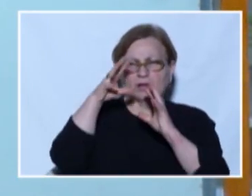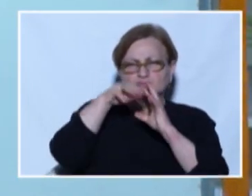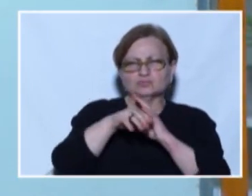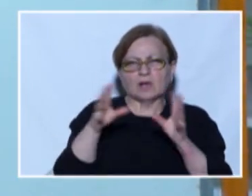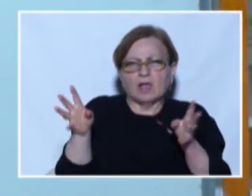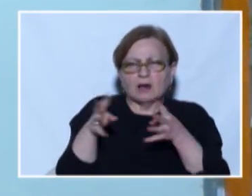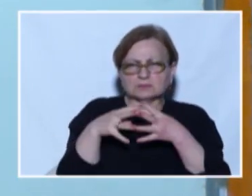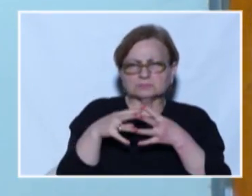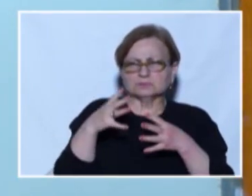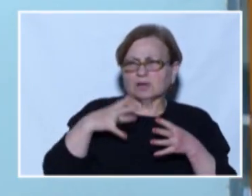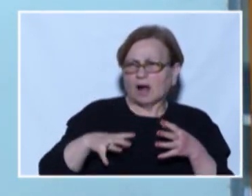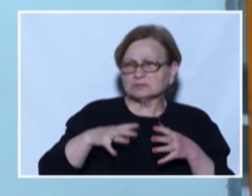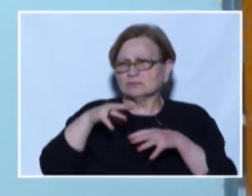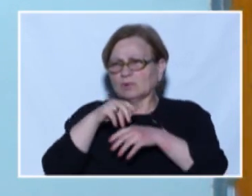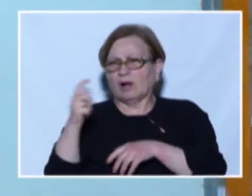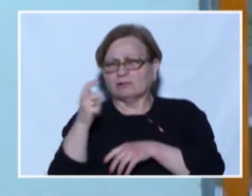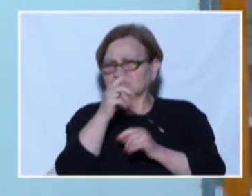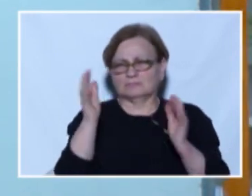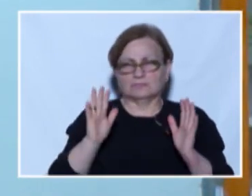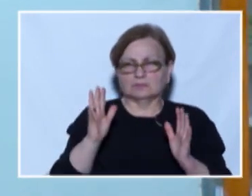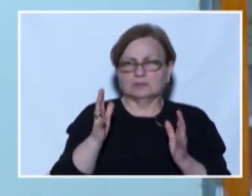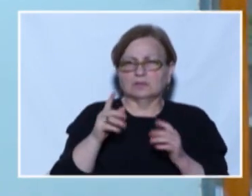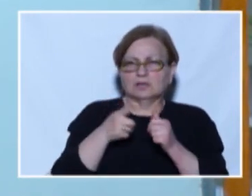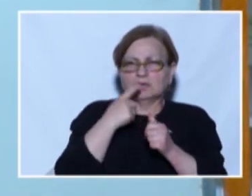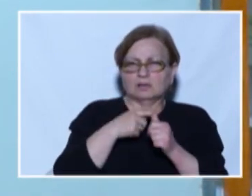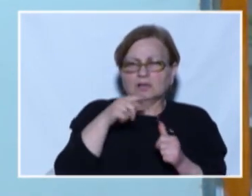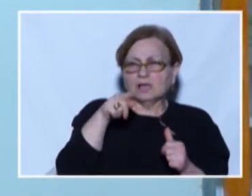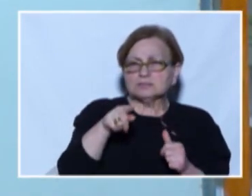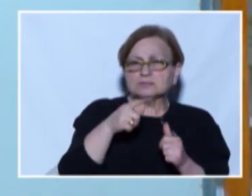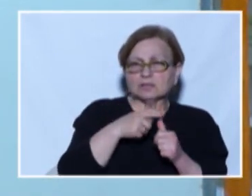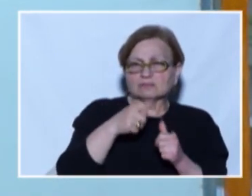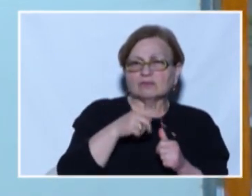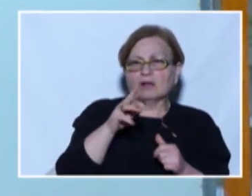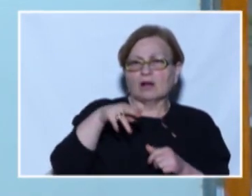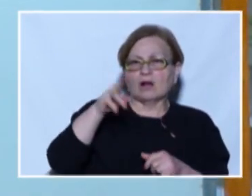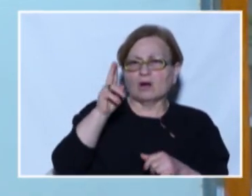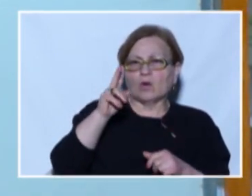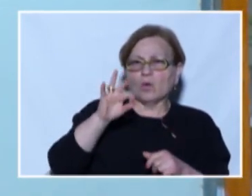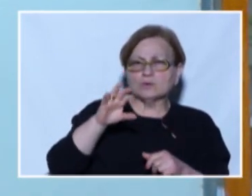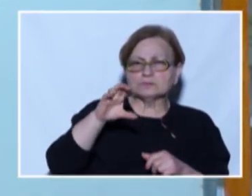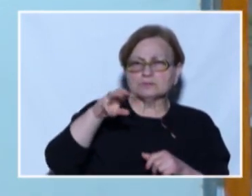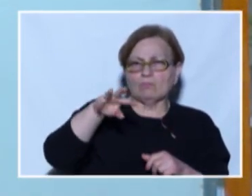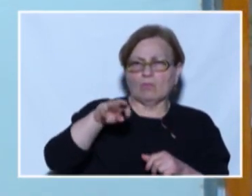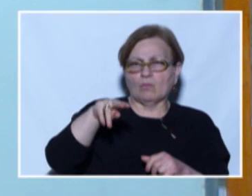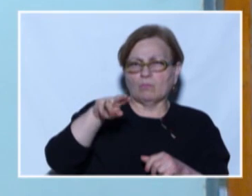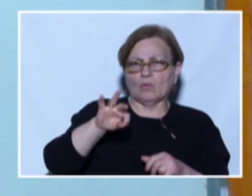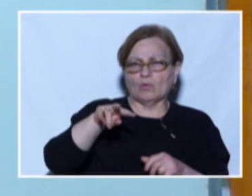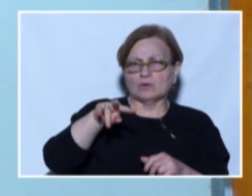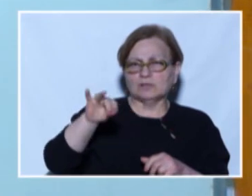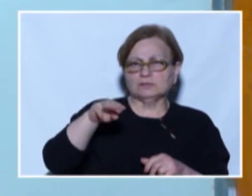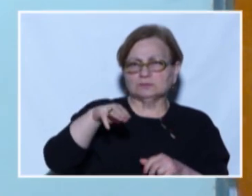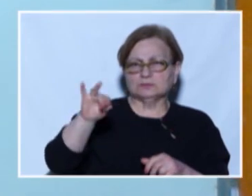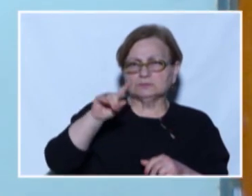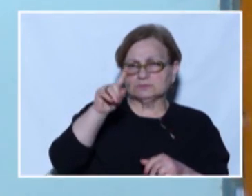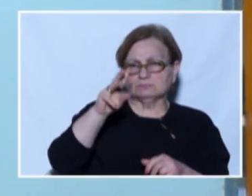შექმნიან და რომლებიც იქნებიან კოსმოპოლიტები. რას ნიშნავს კოსმოპოლიტიზმი,